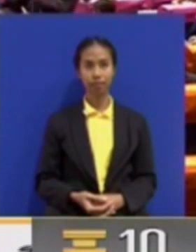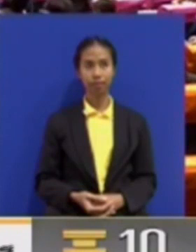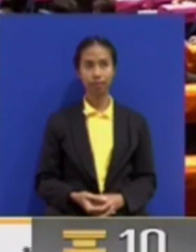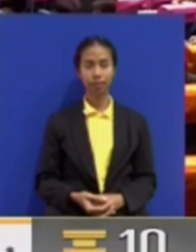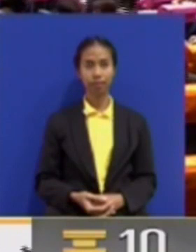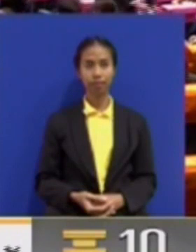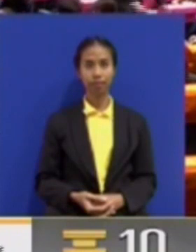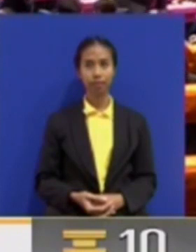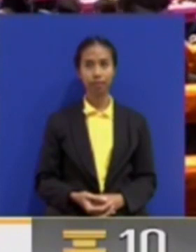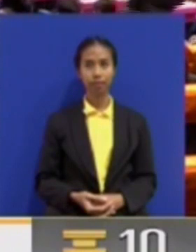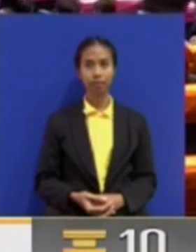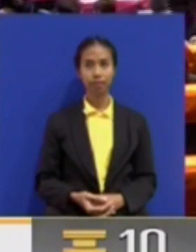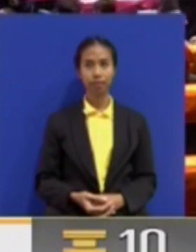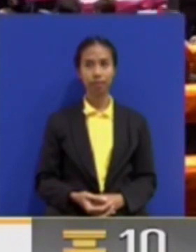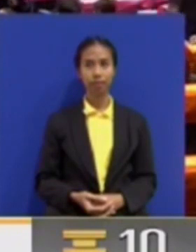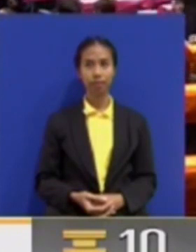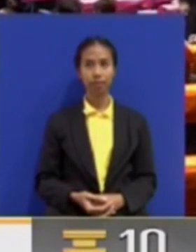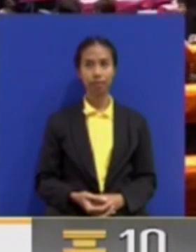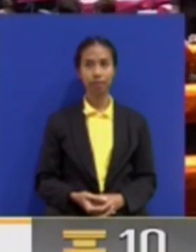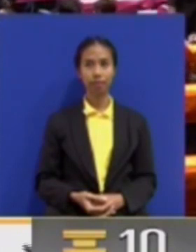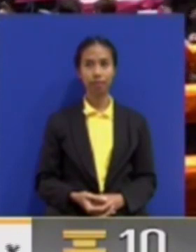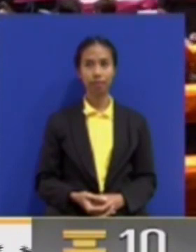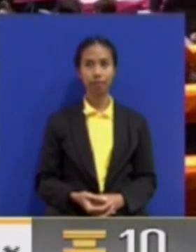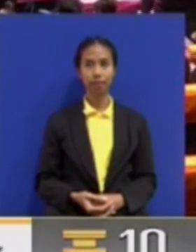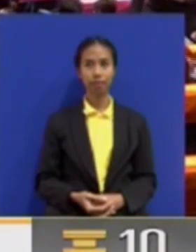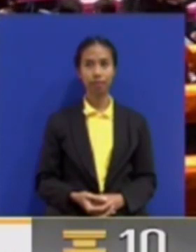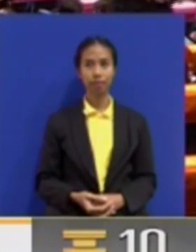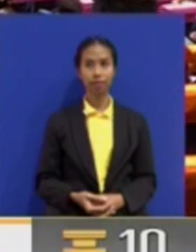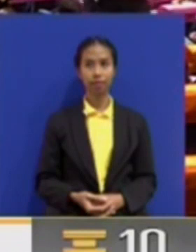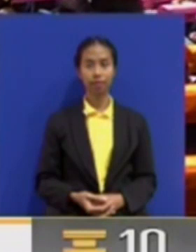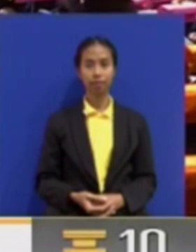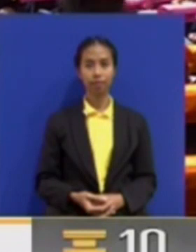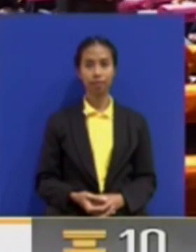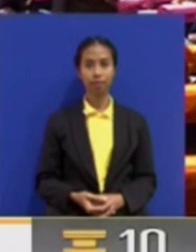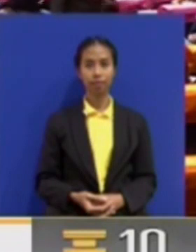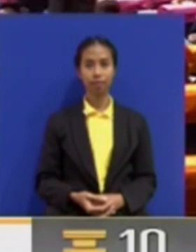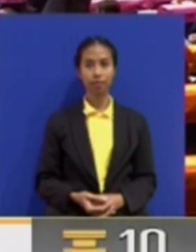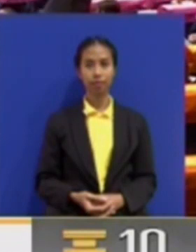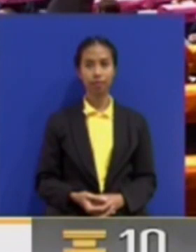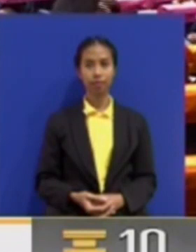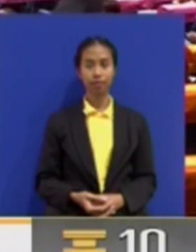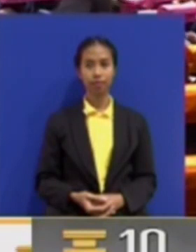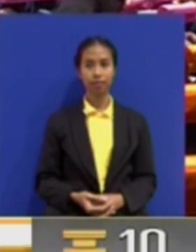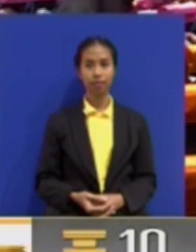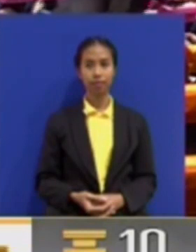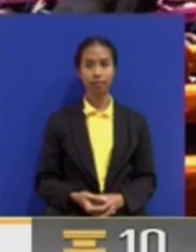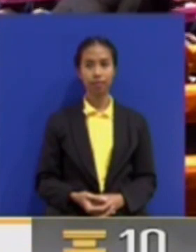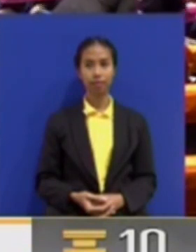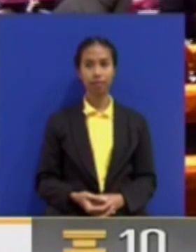ห่างจาก376ก็ได้ห่างจาก376ด้วย พี่โสจะมาถามเลขอะไรเนี่ยพี่โสให้รอบอะไ